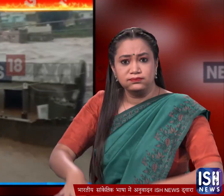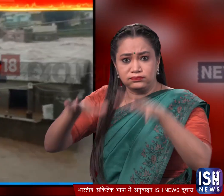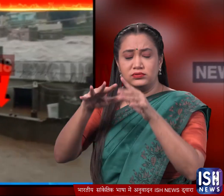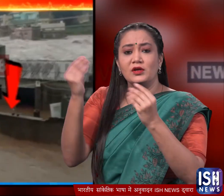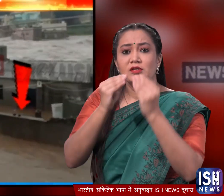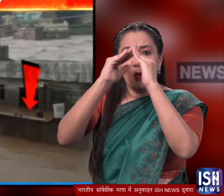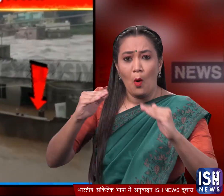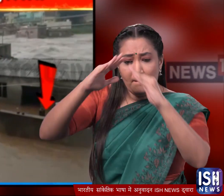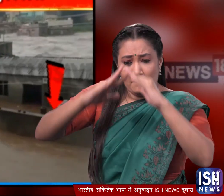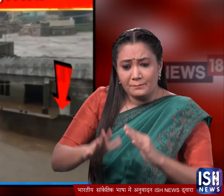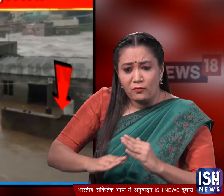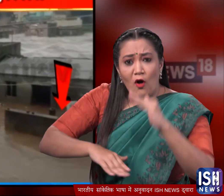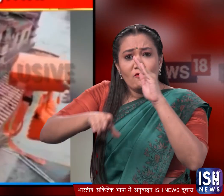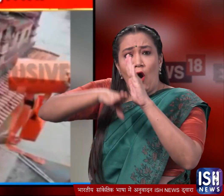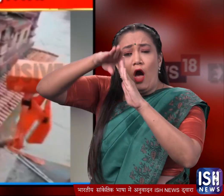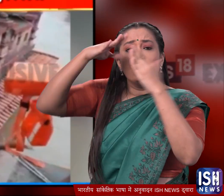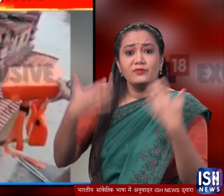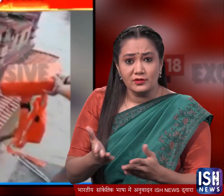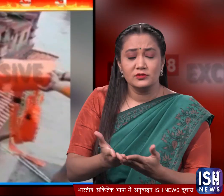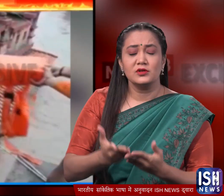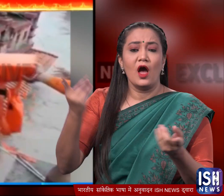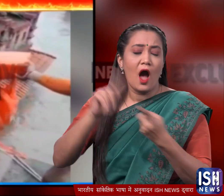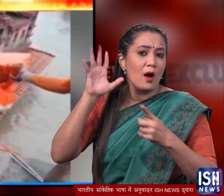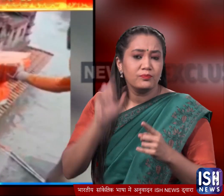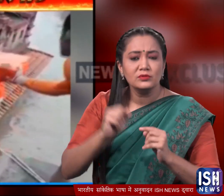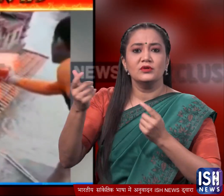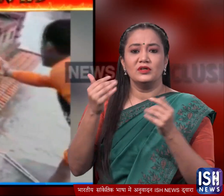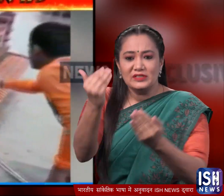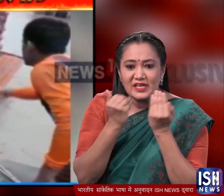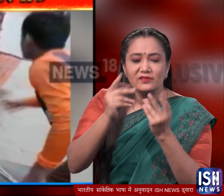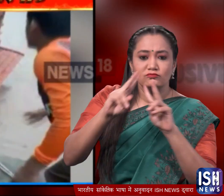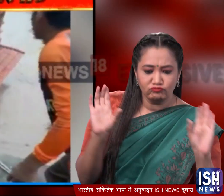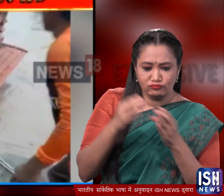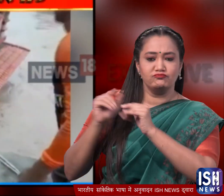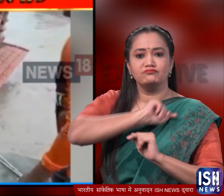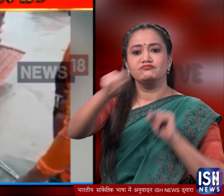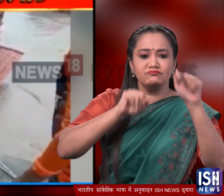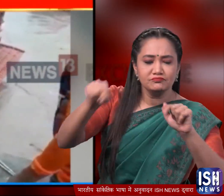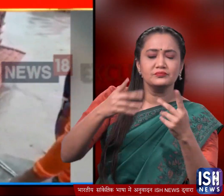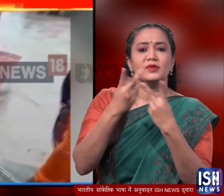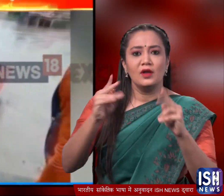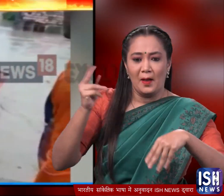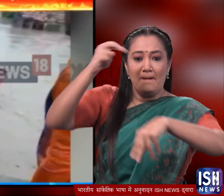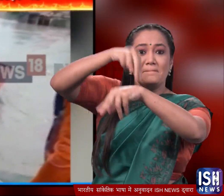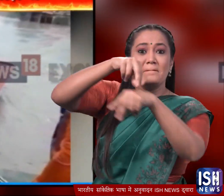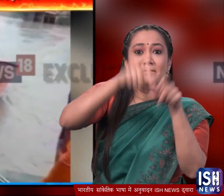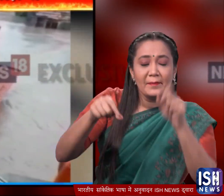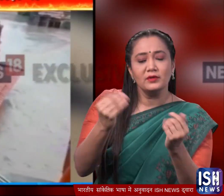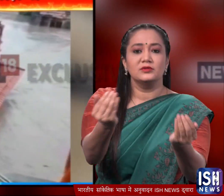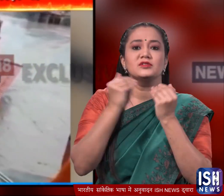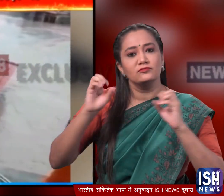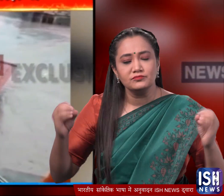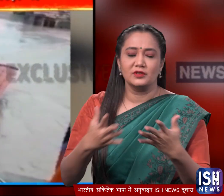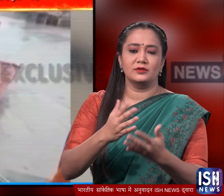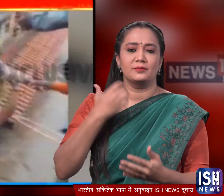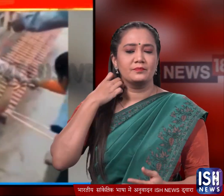गया कि कुछ मकान डूबने की कगार पर पहुंच गए। इस बात की खबर मिलते ही राहत और बचाव की टीम मौके पर पहुंची और मकान की छतों पर फंसे लोगों को बचाने